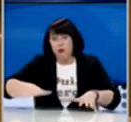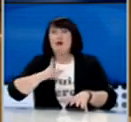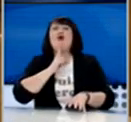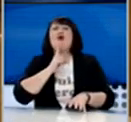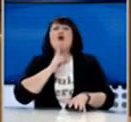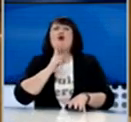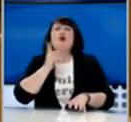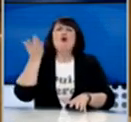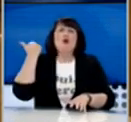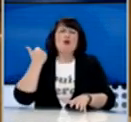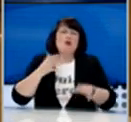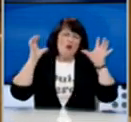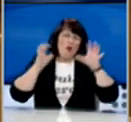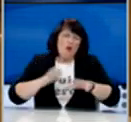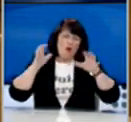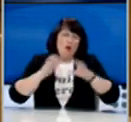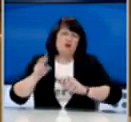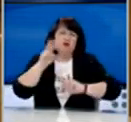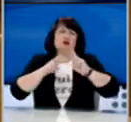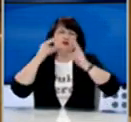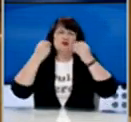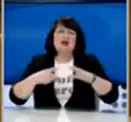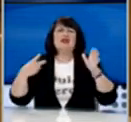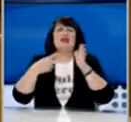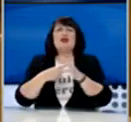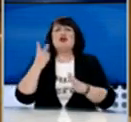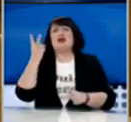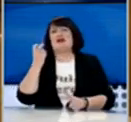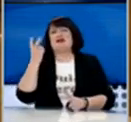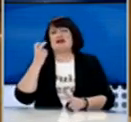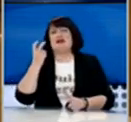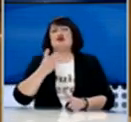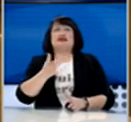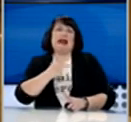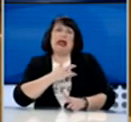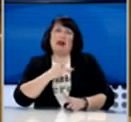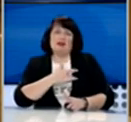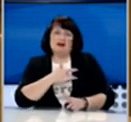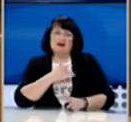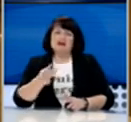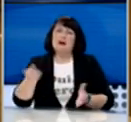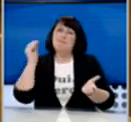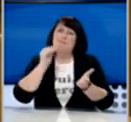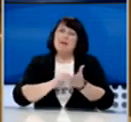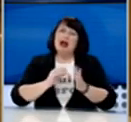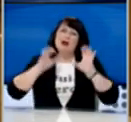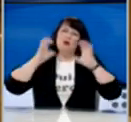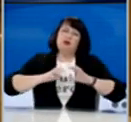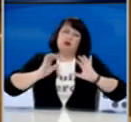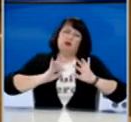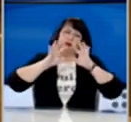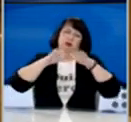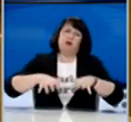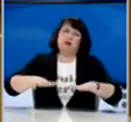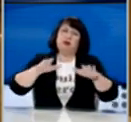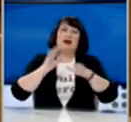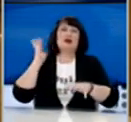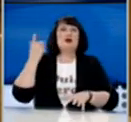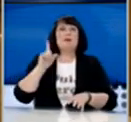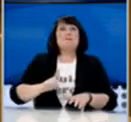εντάσεως και ακραία καιρικά φαινόμενα και το 2020 βεβαίως στην καρδίτσα που είχε ξανά πλημμυρήσει τότε ο κύριος